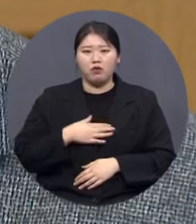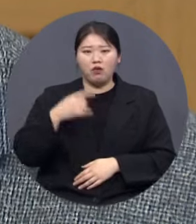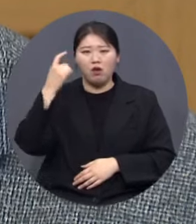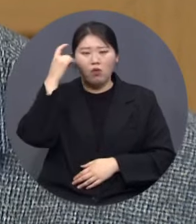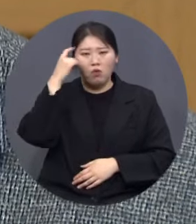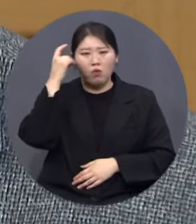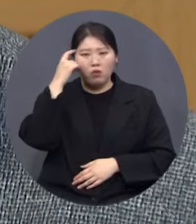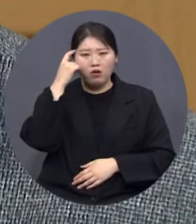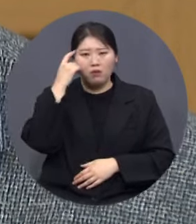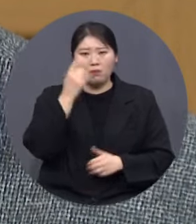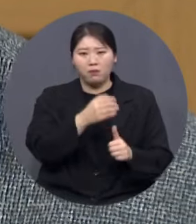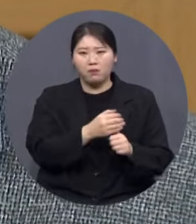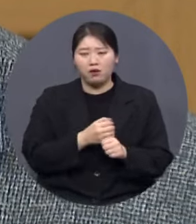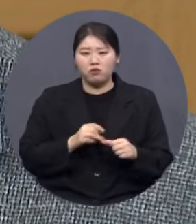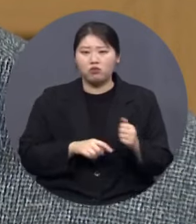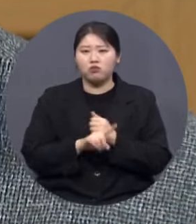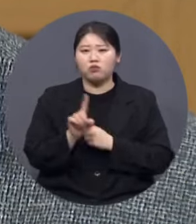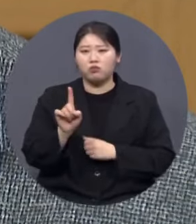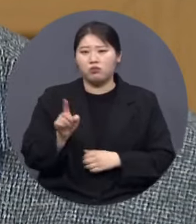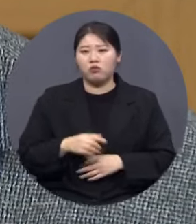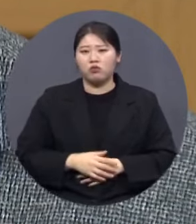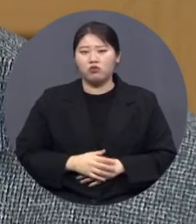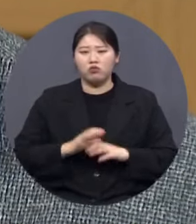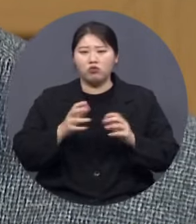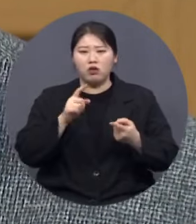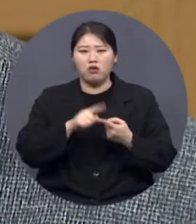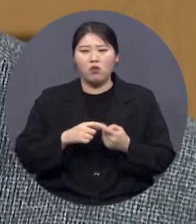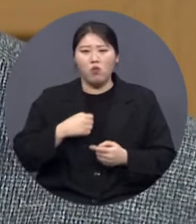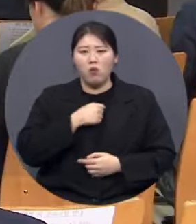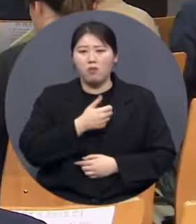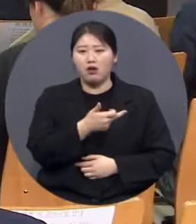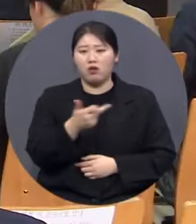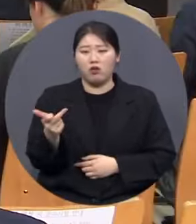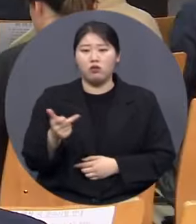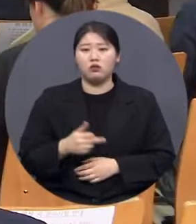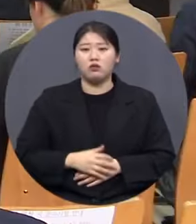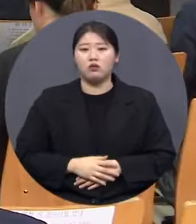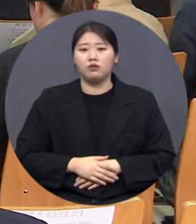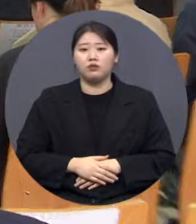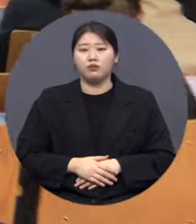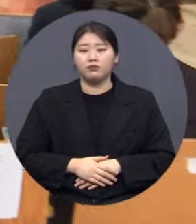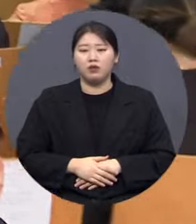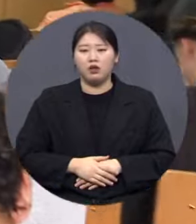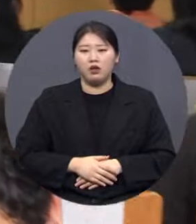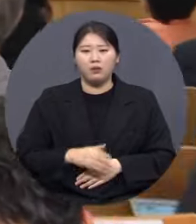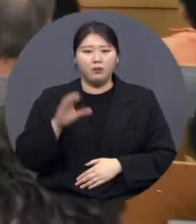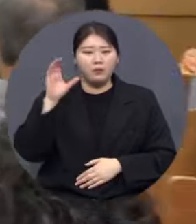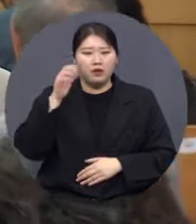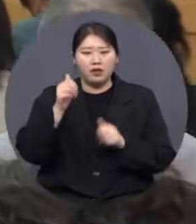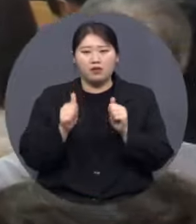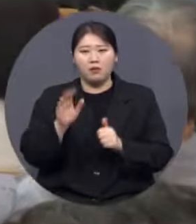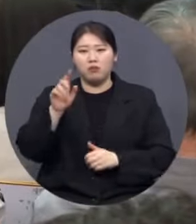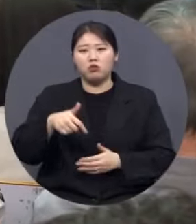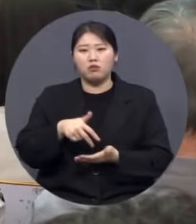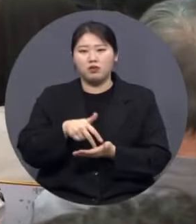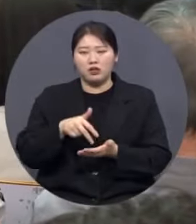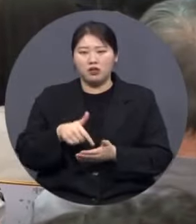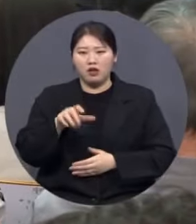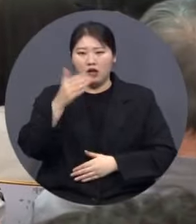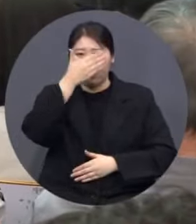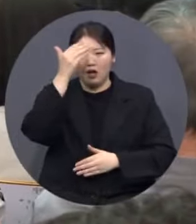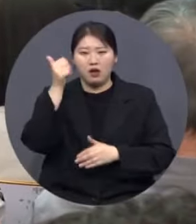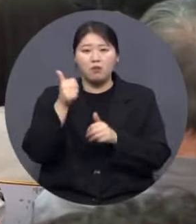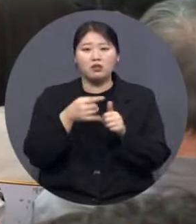세상이 이럴까 국가를 많이 원망도 했습니다. 경청한 재판부는 강할아버지에게